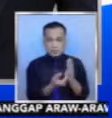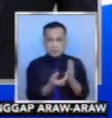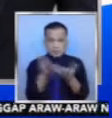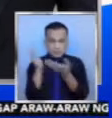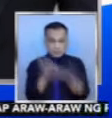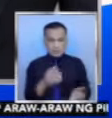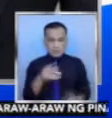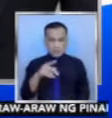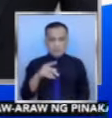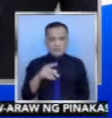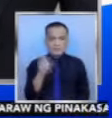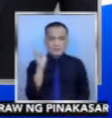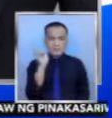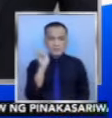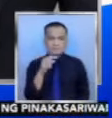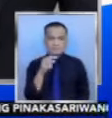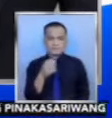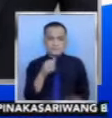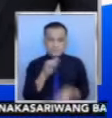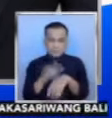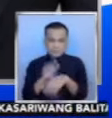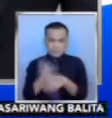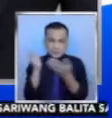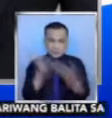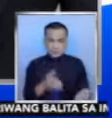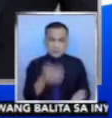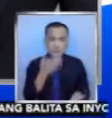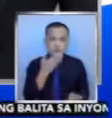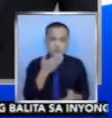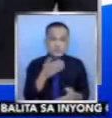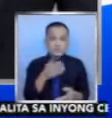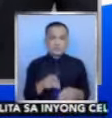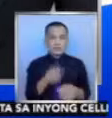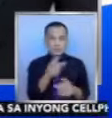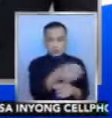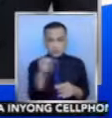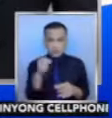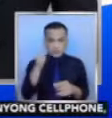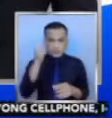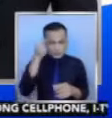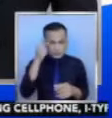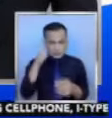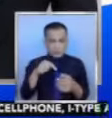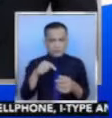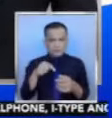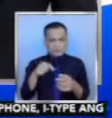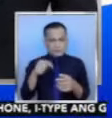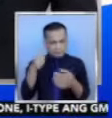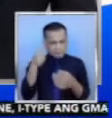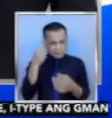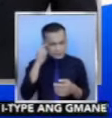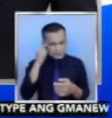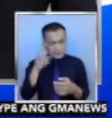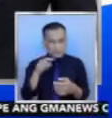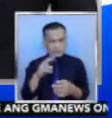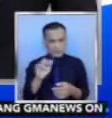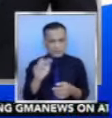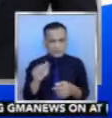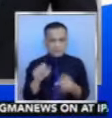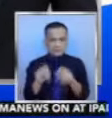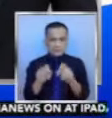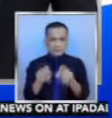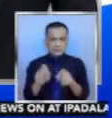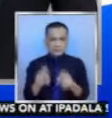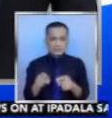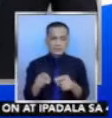nakaimbak na asukal, kukumpiskahin ito ng gobyerno at saka pag-aaralan ng SRA kung isusubasta o direktang ibebenta sa merkado